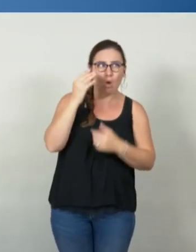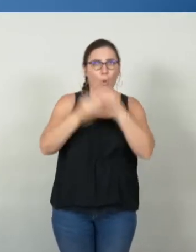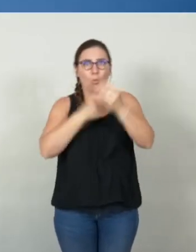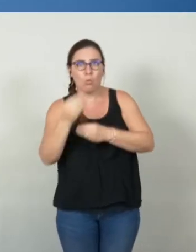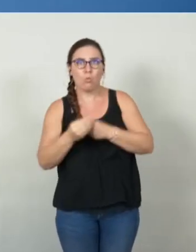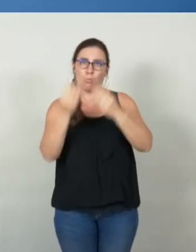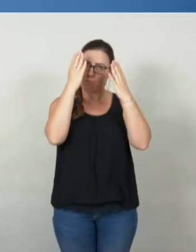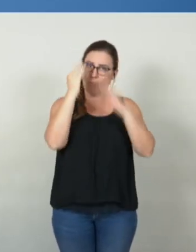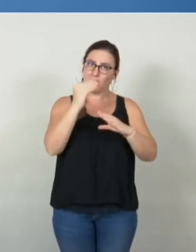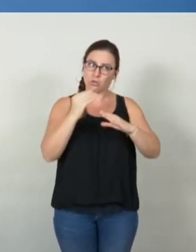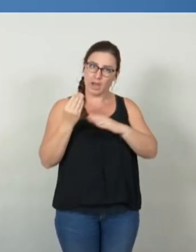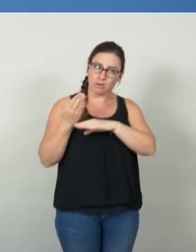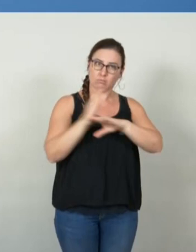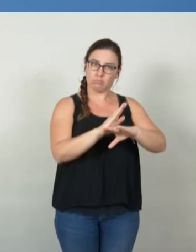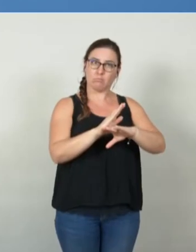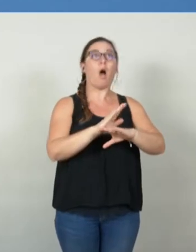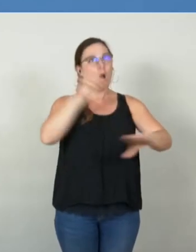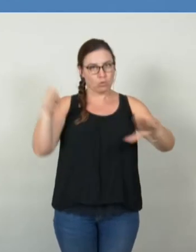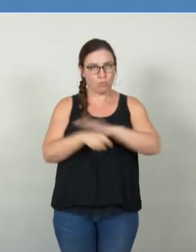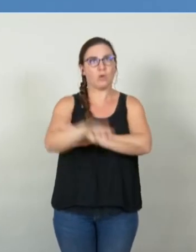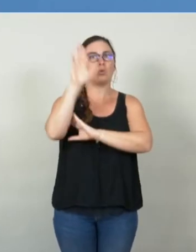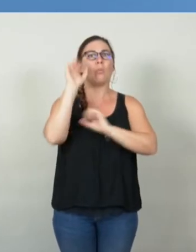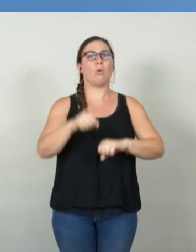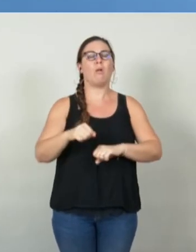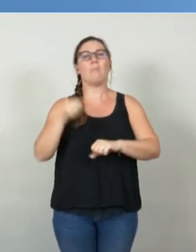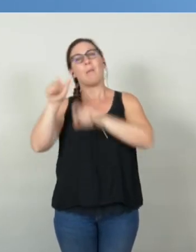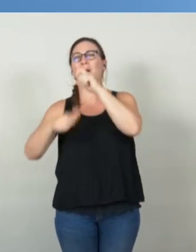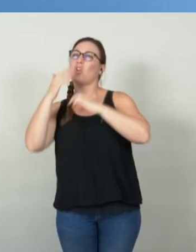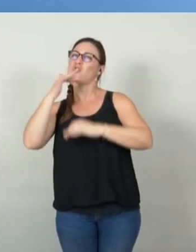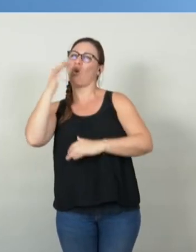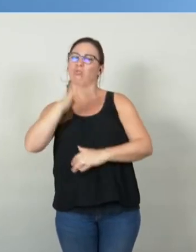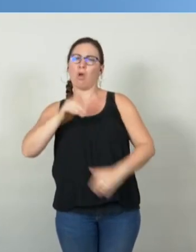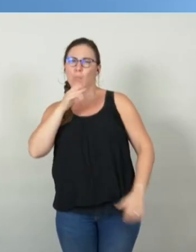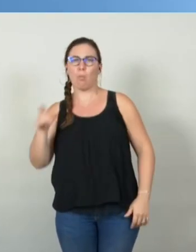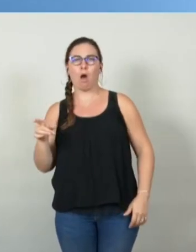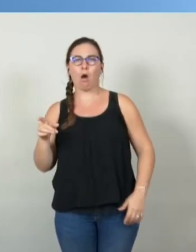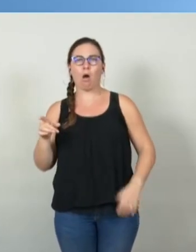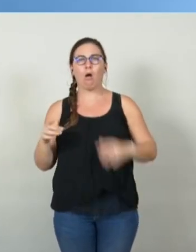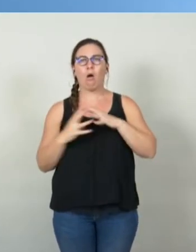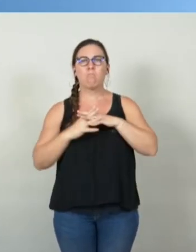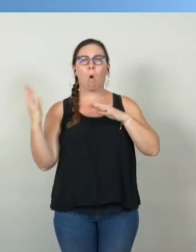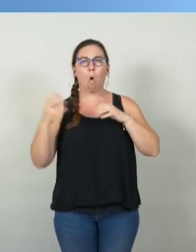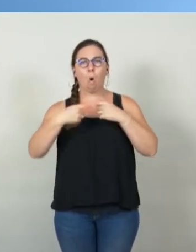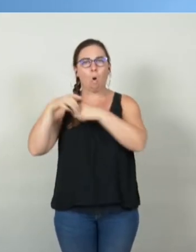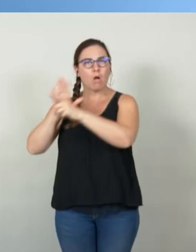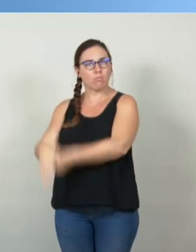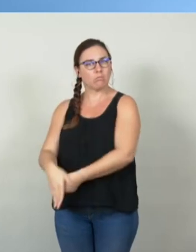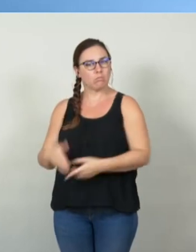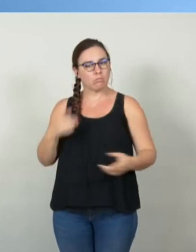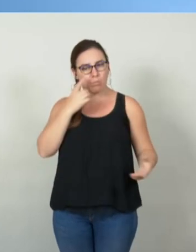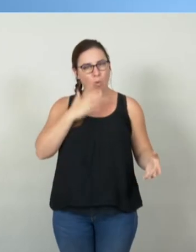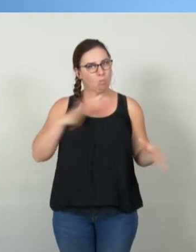professionnels peuvent solliciter une subvention pas les chanteurs cette exclusion pour moi c'est de la discrimination